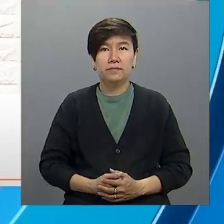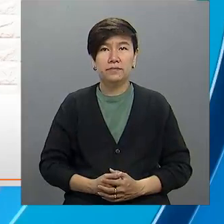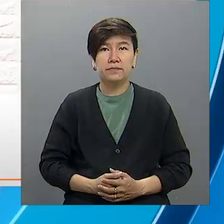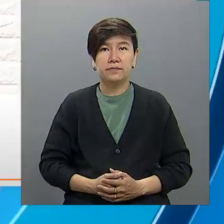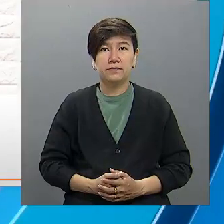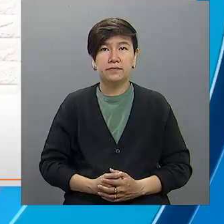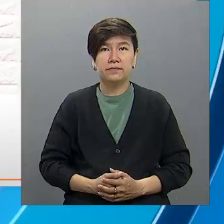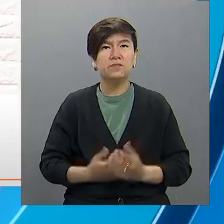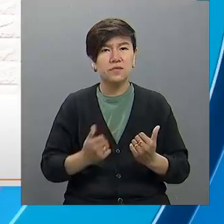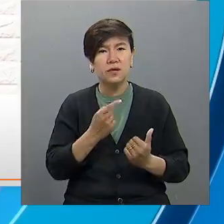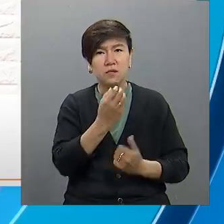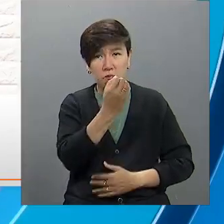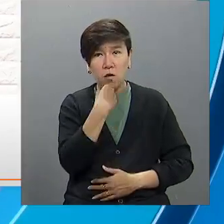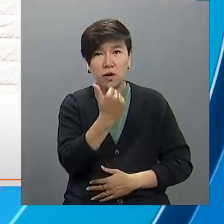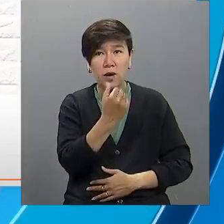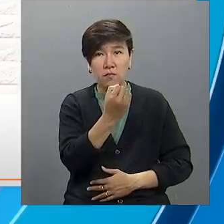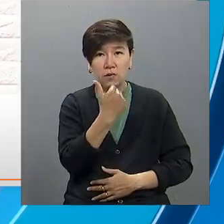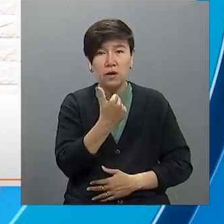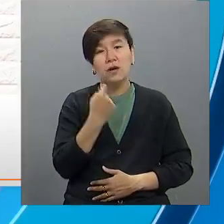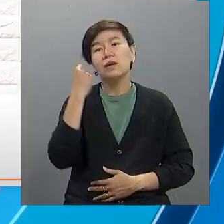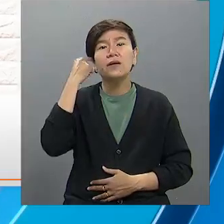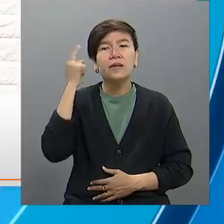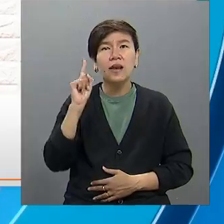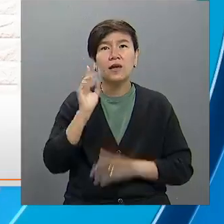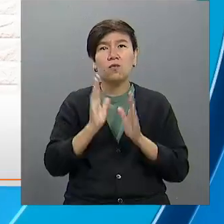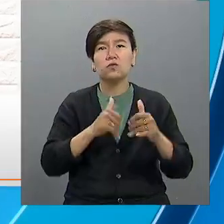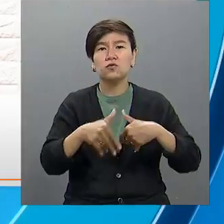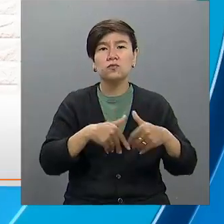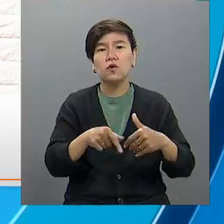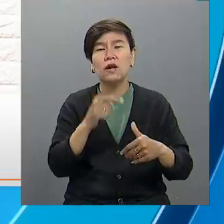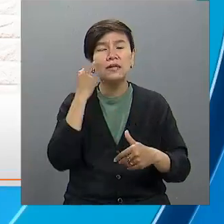ำดับให้ความหวังชาวบ้านได้ไหมคะว่าเมื่อไหร่อย่างไร